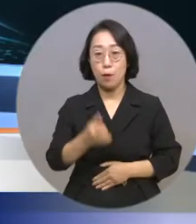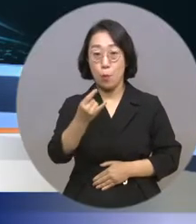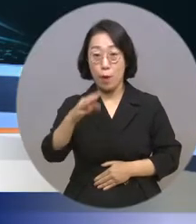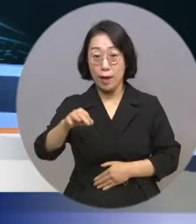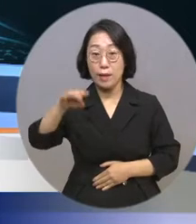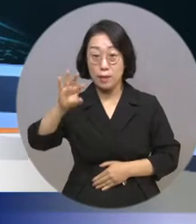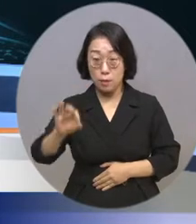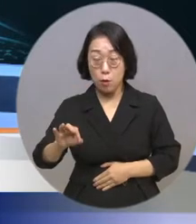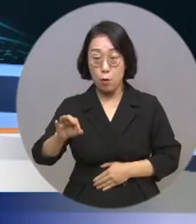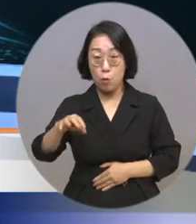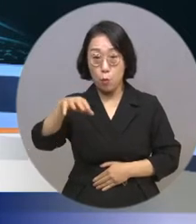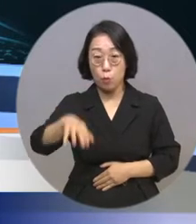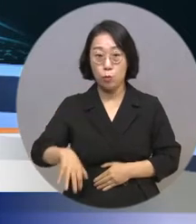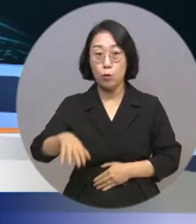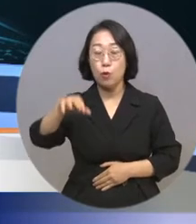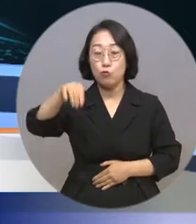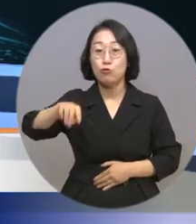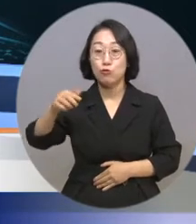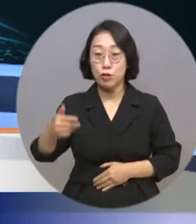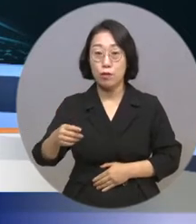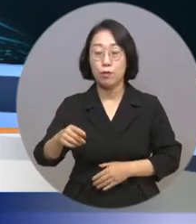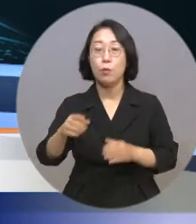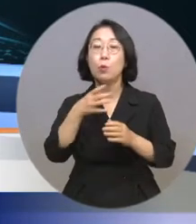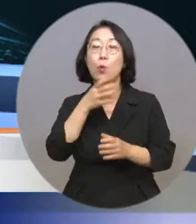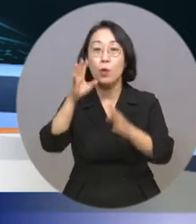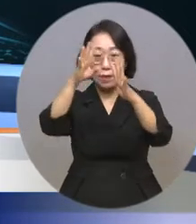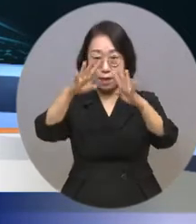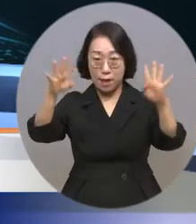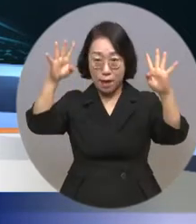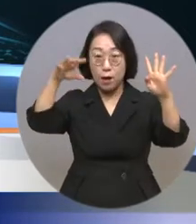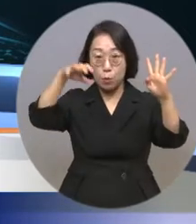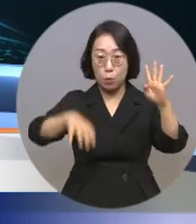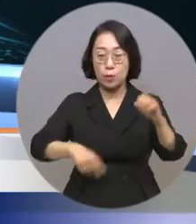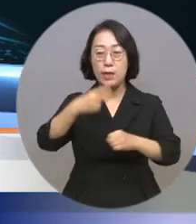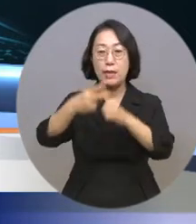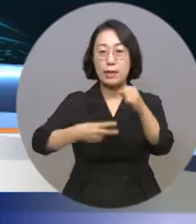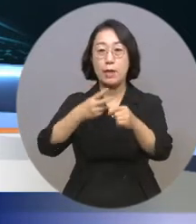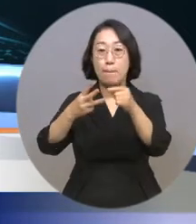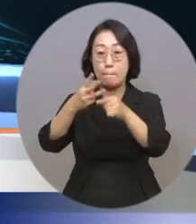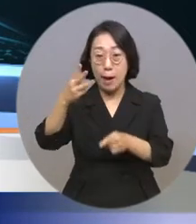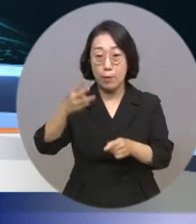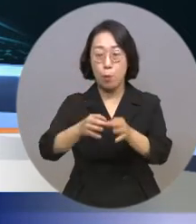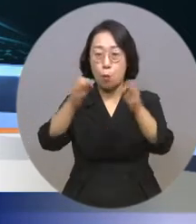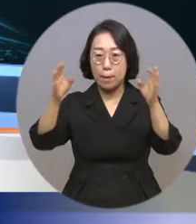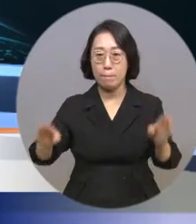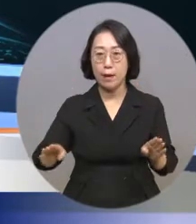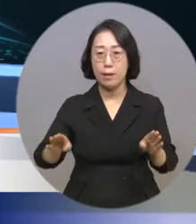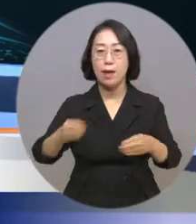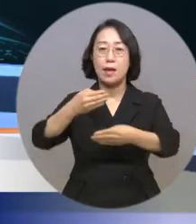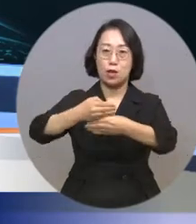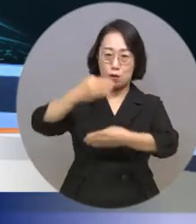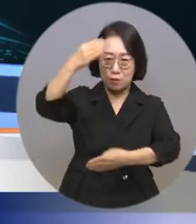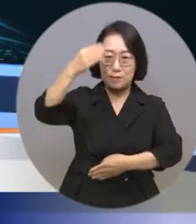횡성군 우천면의 우천실버대학이 코로나19로 2년 반 만에 반가운 개강을